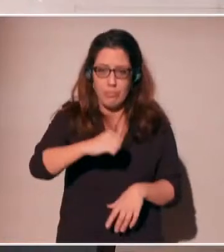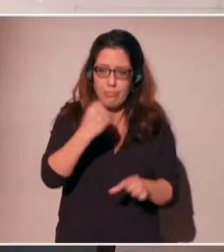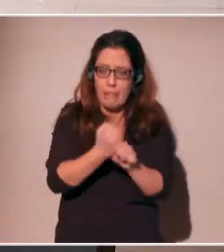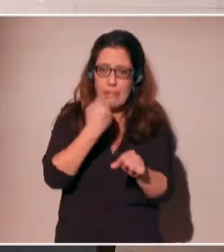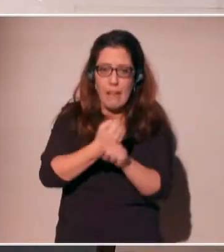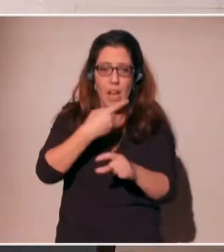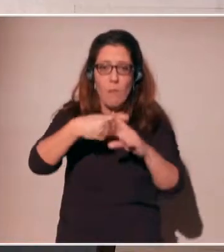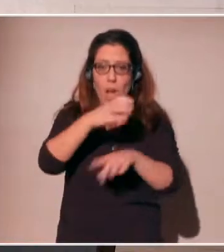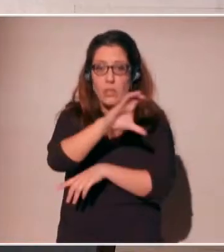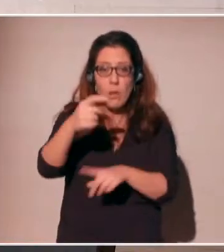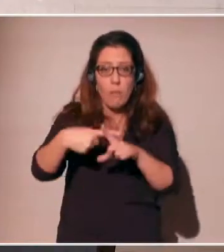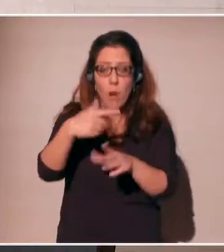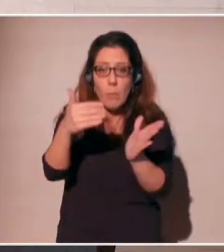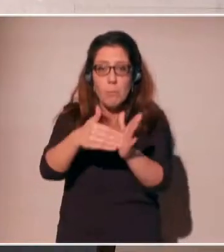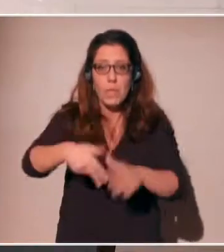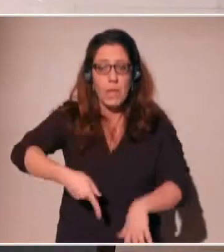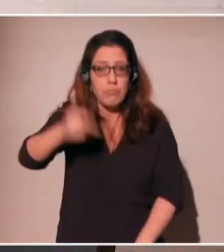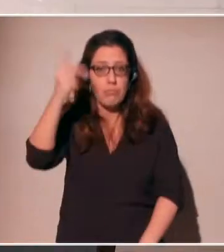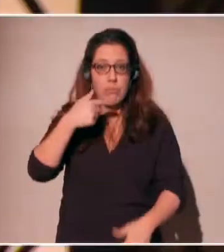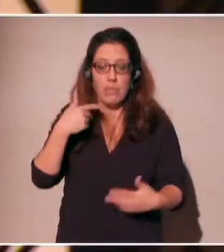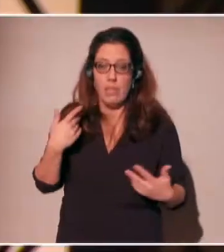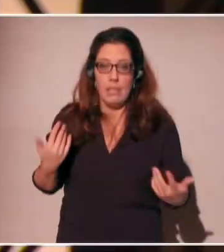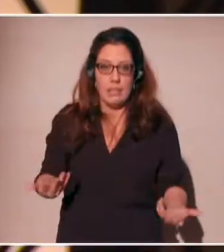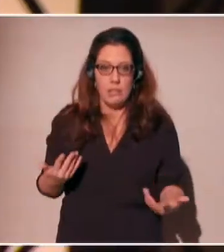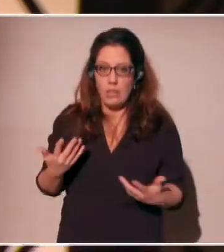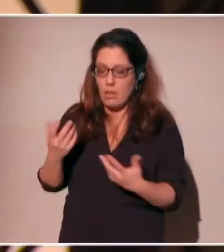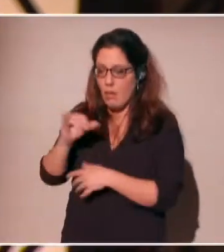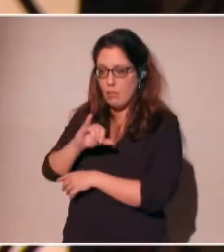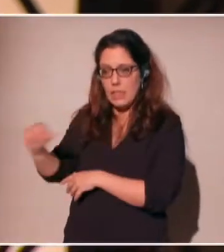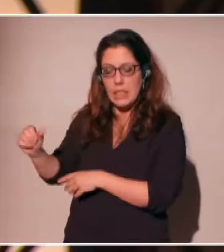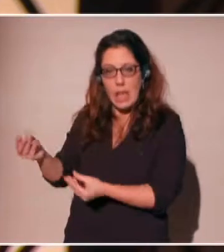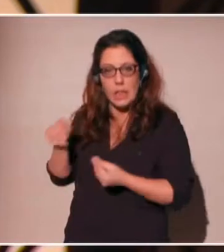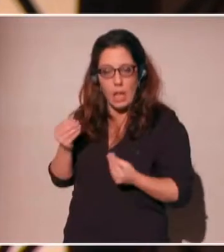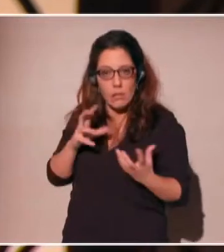capacité. Donc c'est ça le caractère disruptif de l'intelligence artificielle.